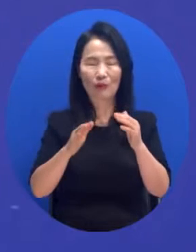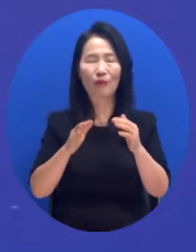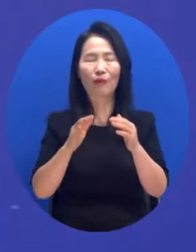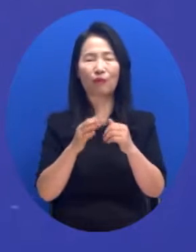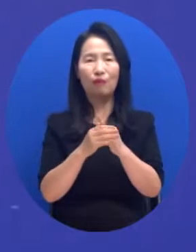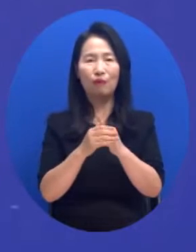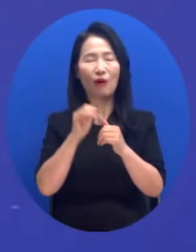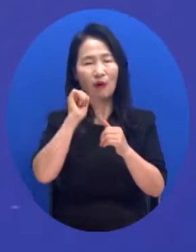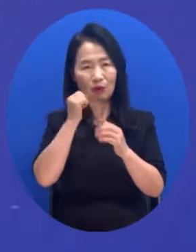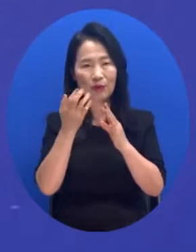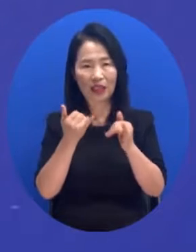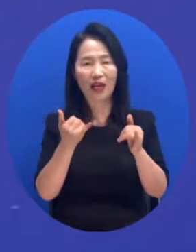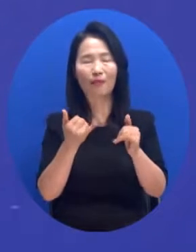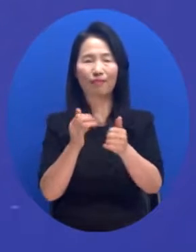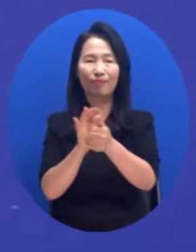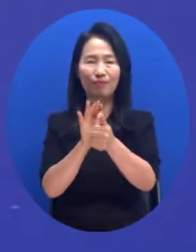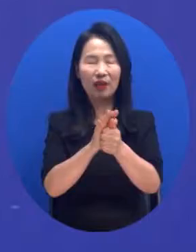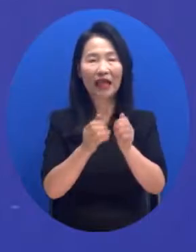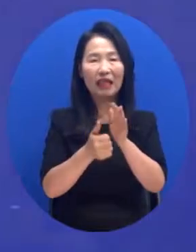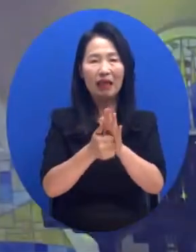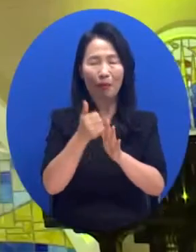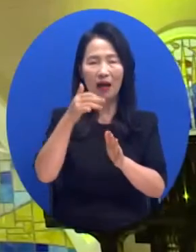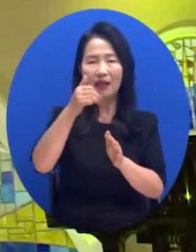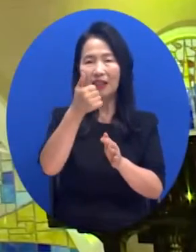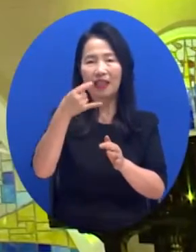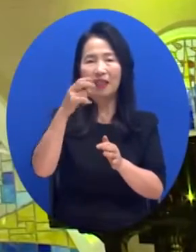위한 희망찬 콘서트를 개최했습니다.